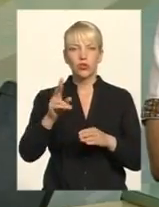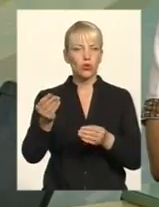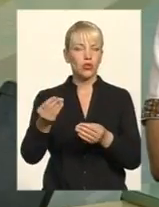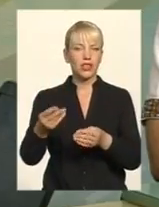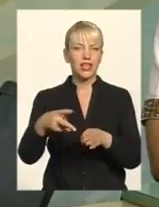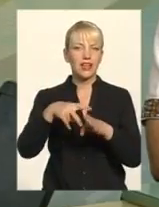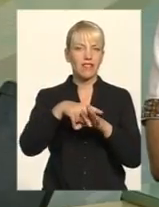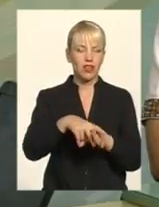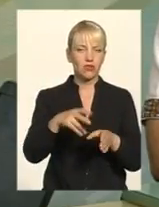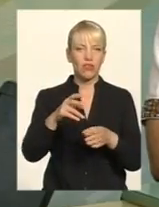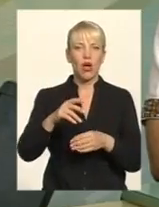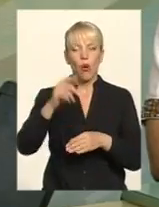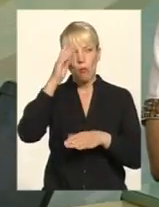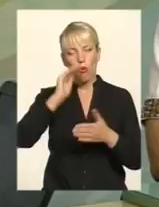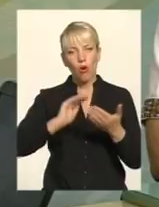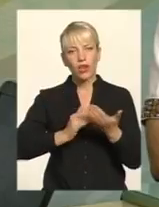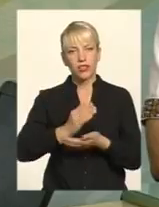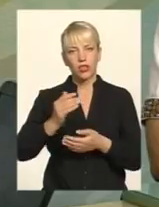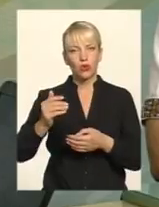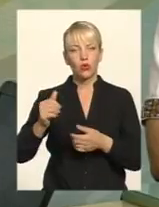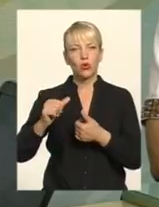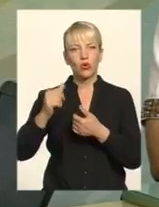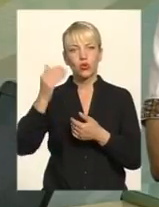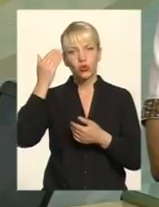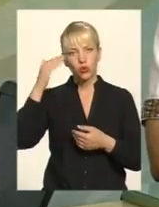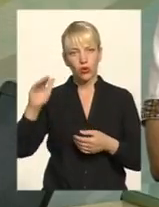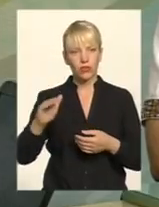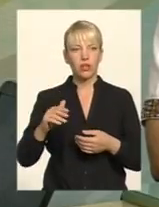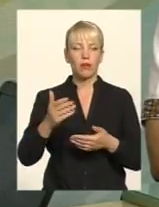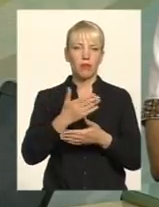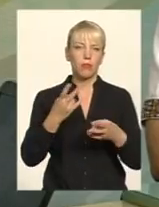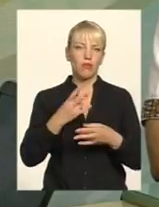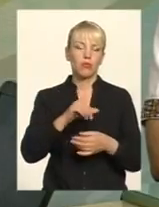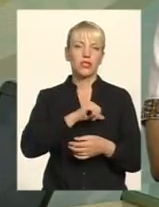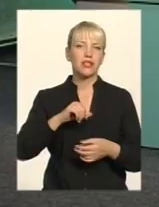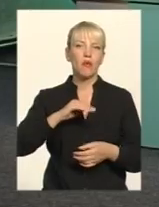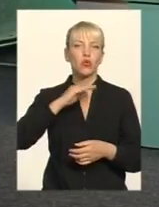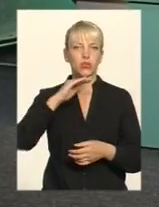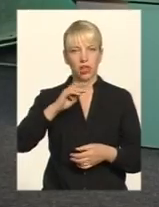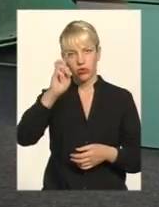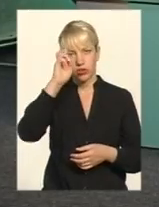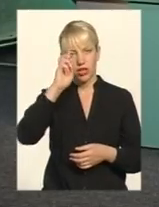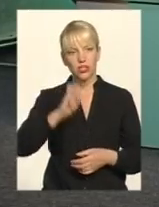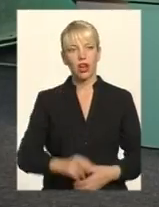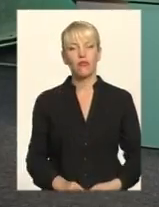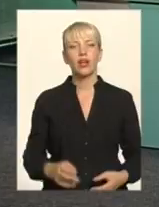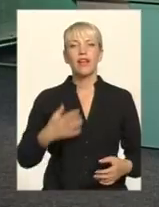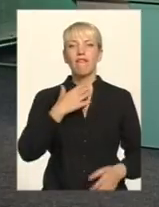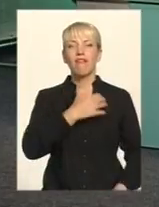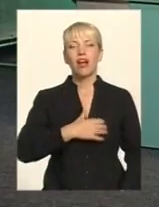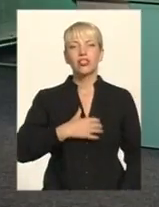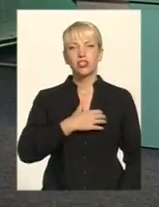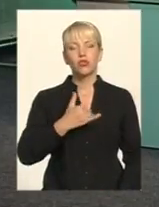політику ззовні. Ми маємо бути самодостатньою, незалежною, національною державою. Звичайно, що найважливіше дійсно